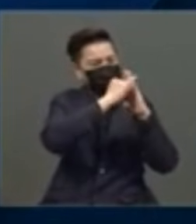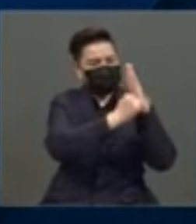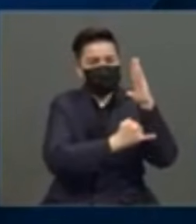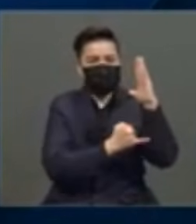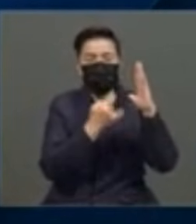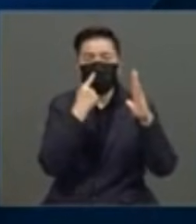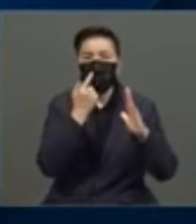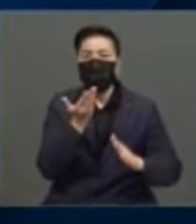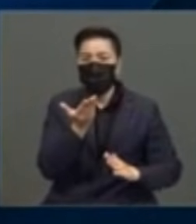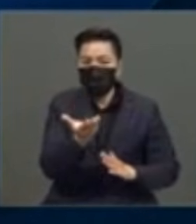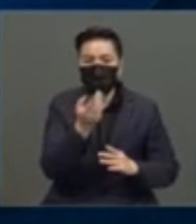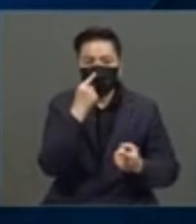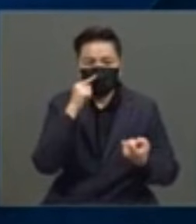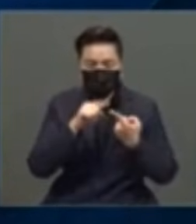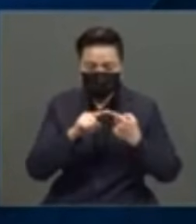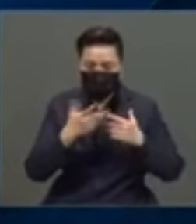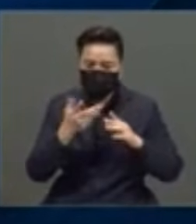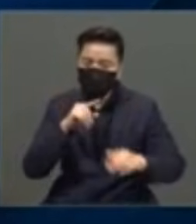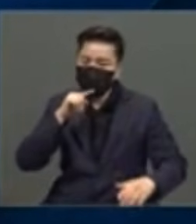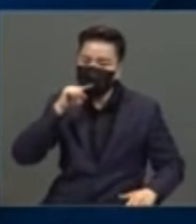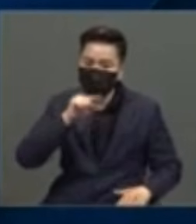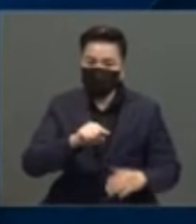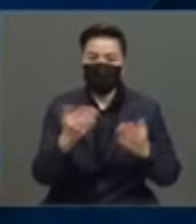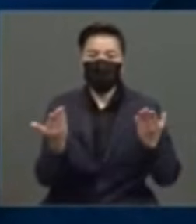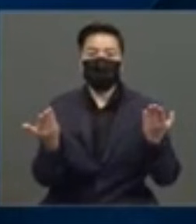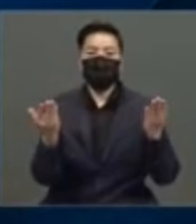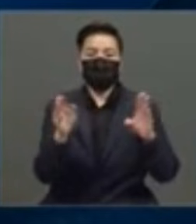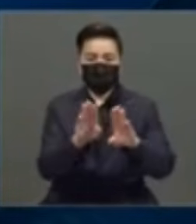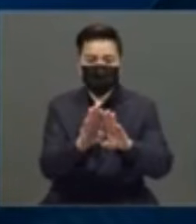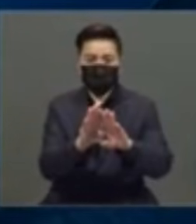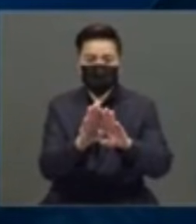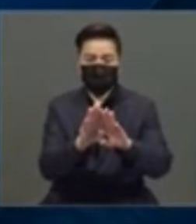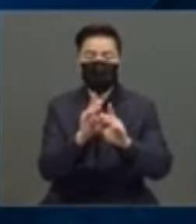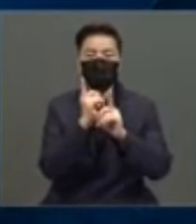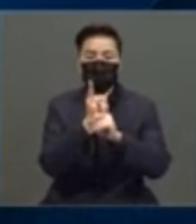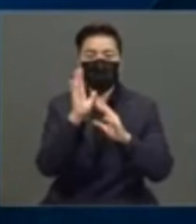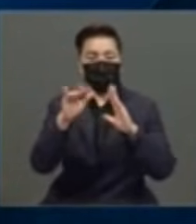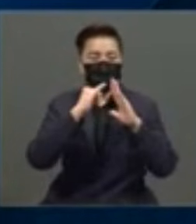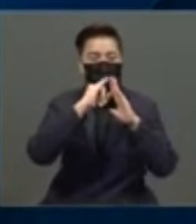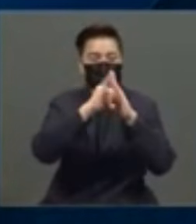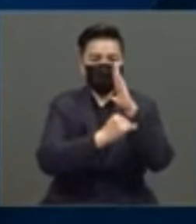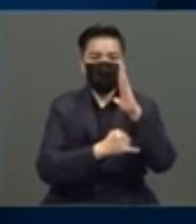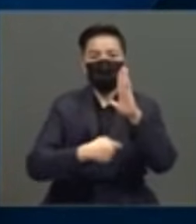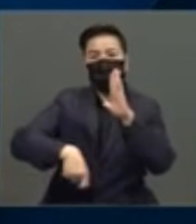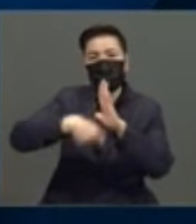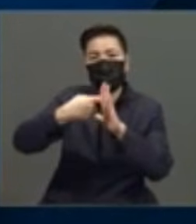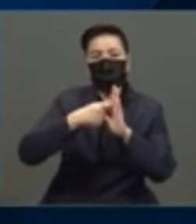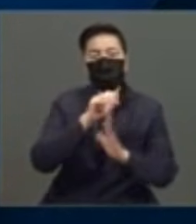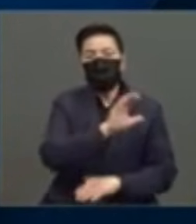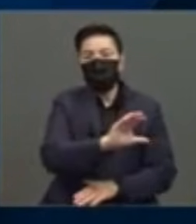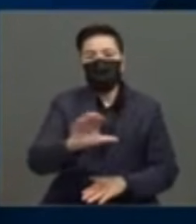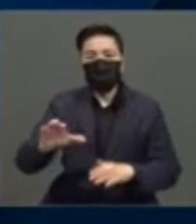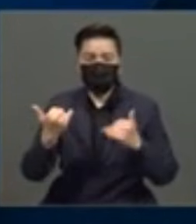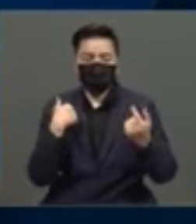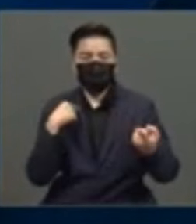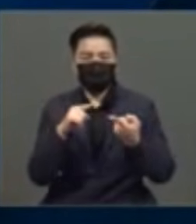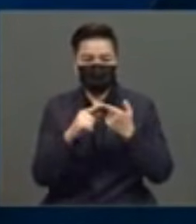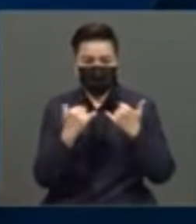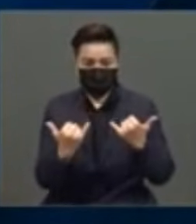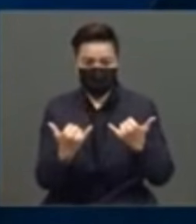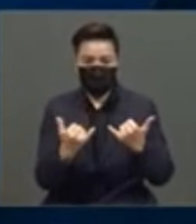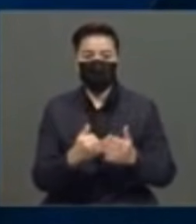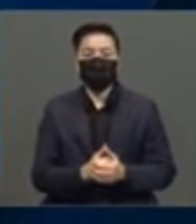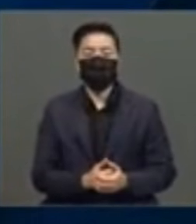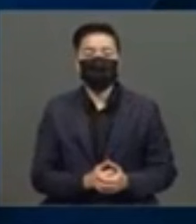ขอให้จังหวัดพิจารณาสั่งปิดได้ตามแต่ละความเหตุผลความจำเป็นของแต่ละพื้นที่ไป